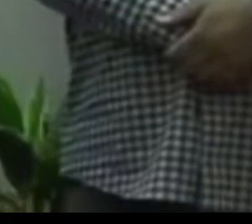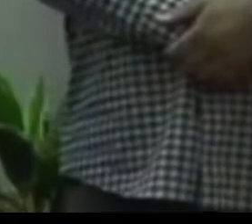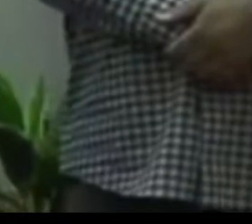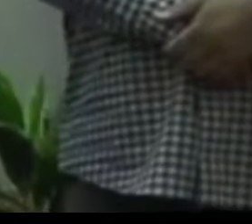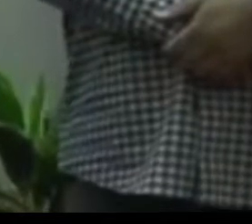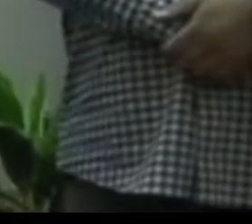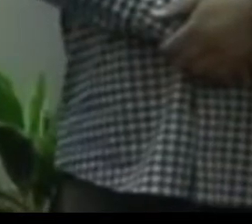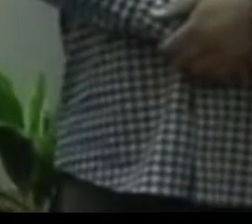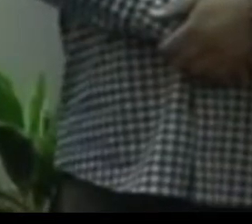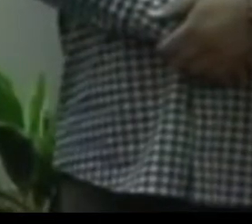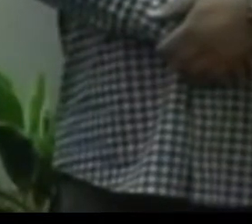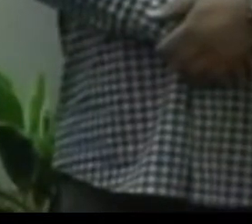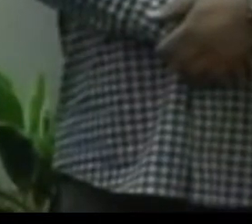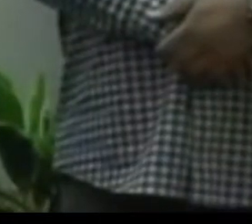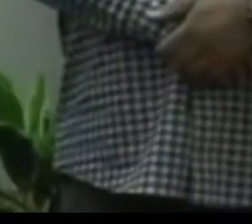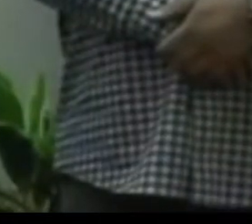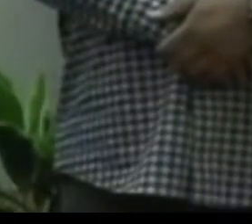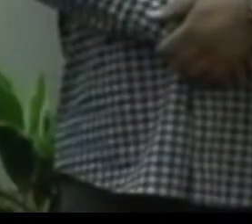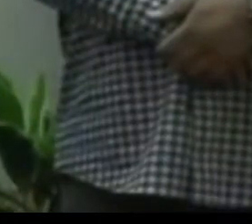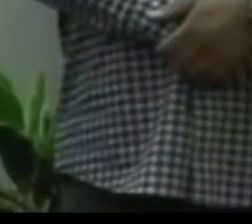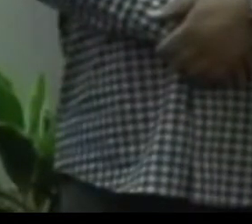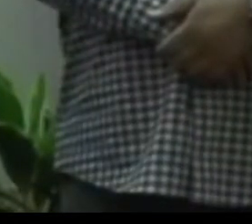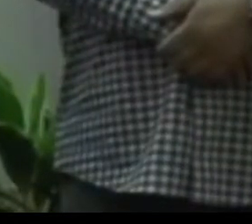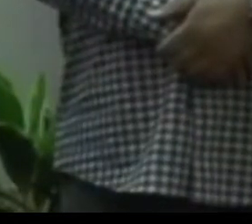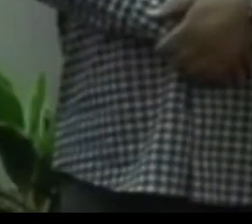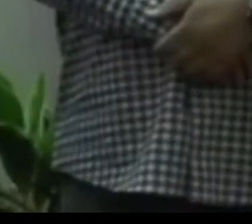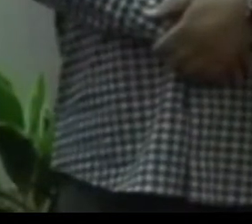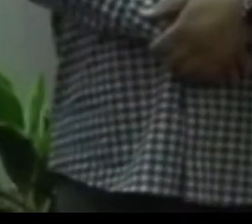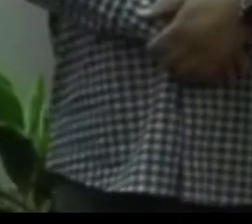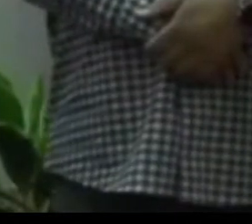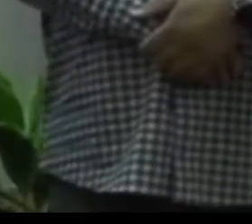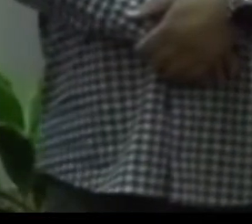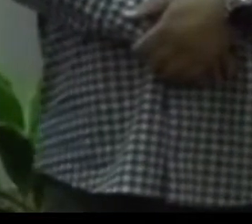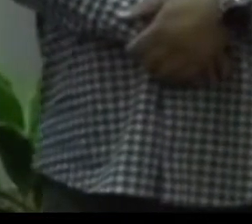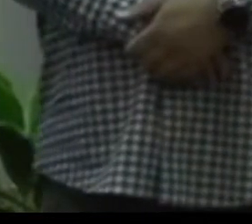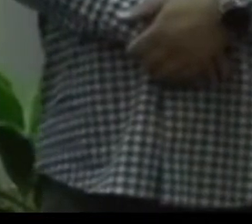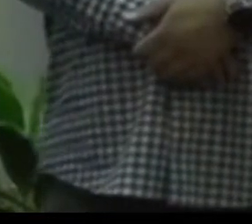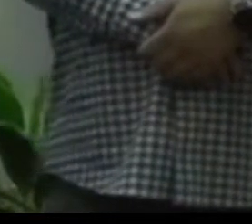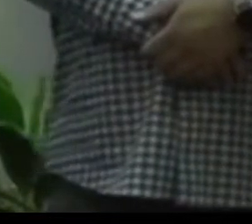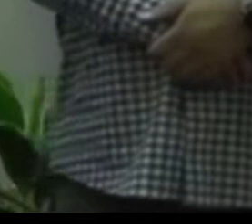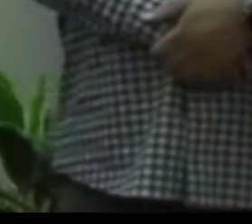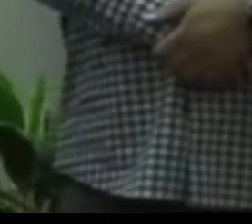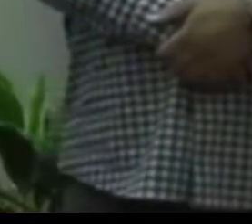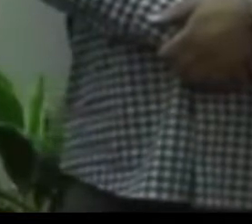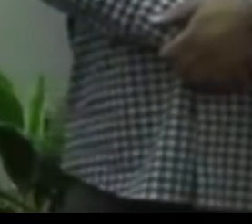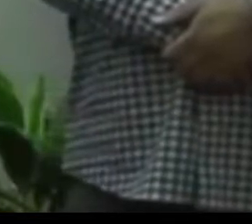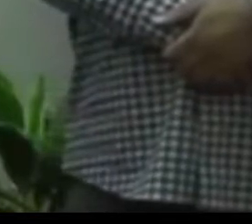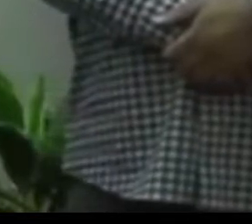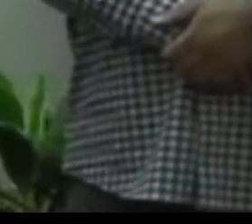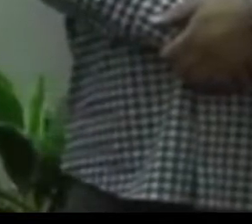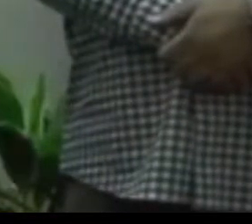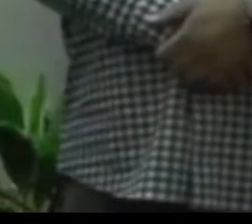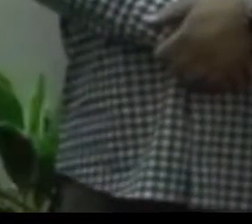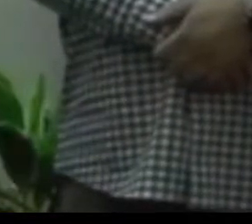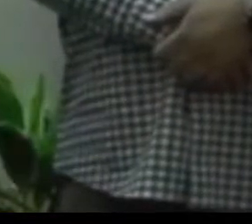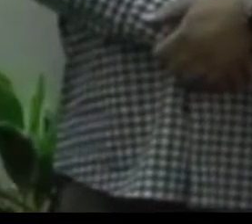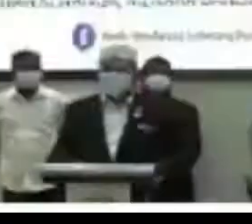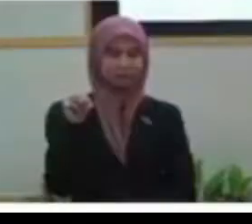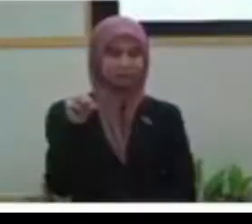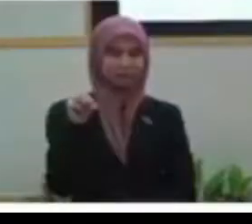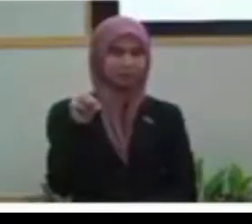Juga kepada semua netizen yang saya kasihi, tuan-tuan dan puan-puan, ahli majlis, Cik